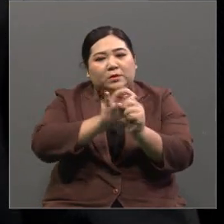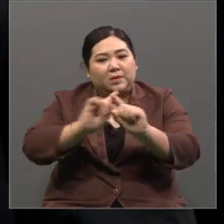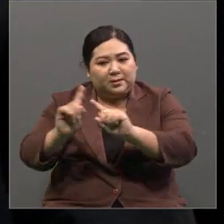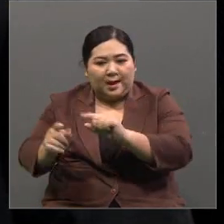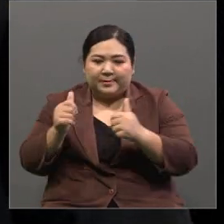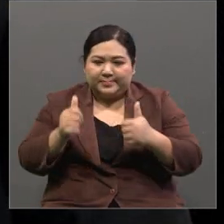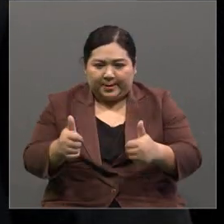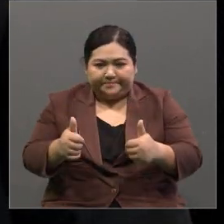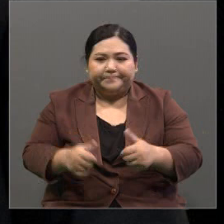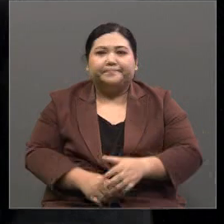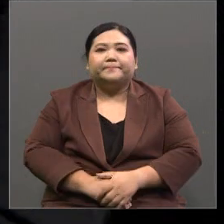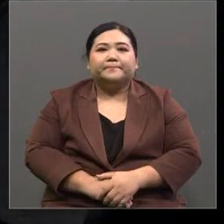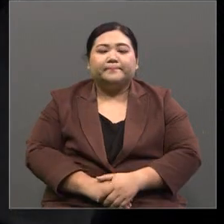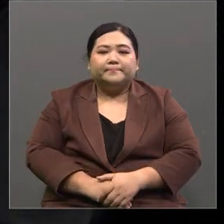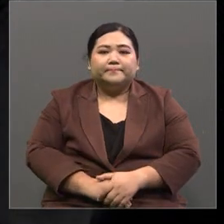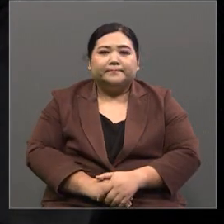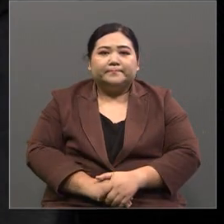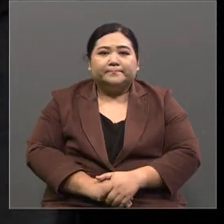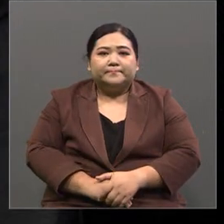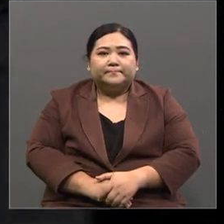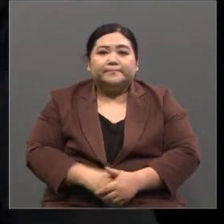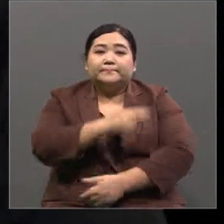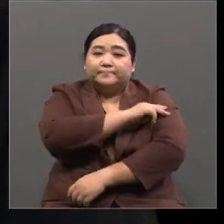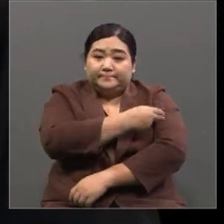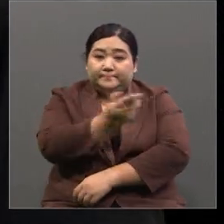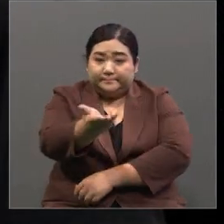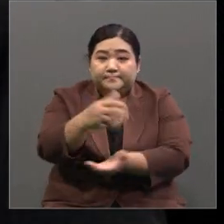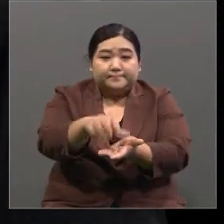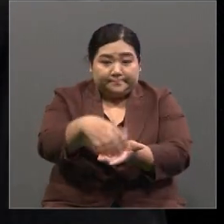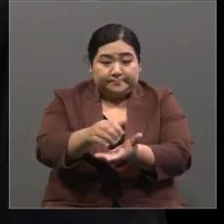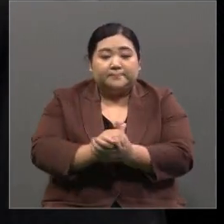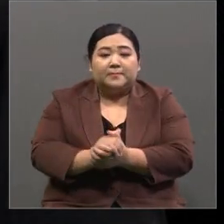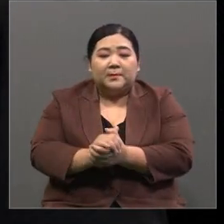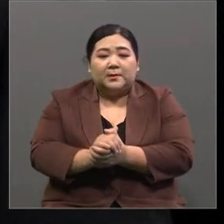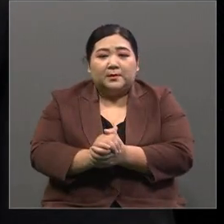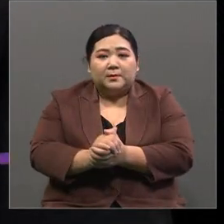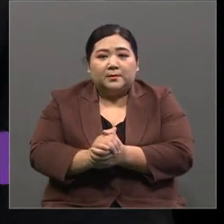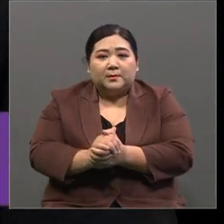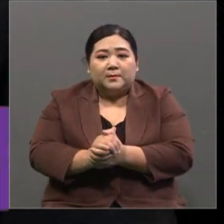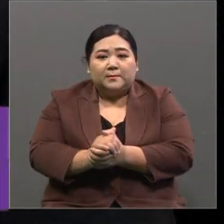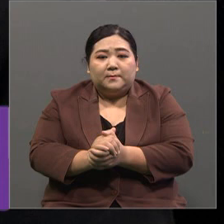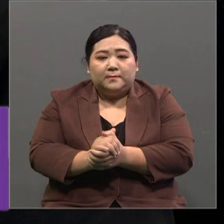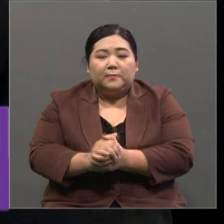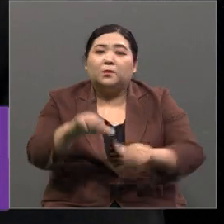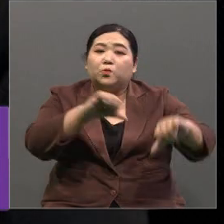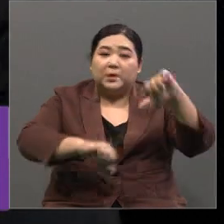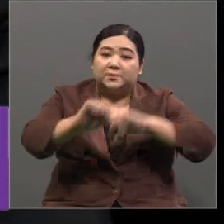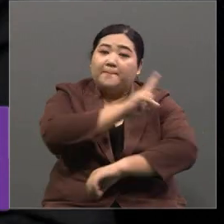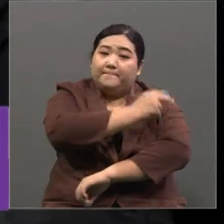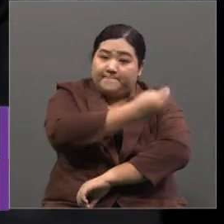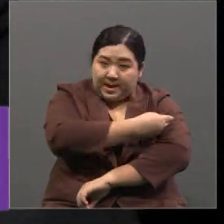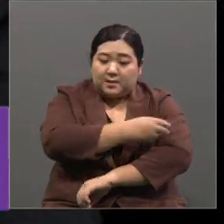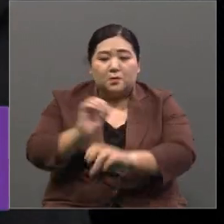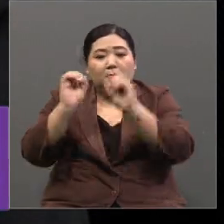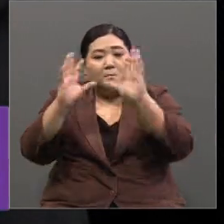ค่ะเอาไปฟังเสียงคุณหมอกันค่ะ อันนี้จากข้อมูลของทั้งในกรมวิทยาศาสตร์การแพทย์แล้วก็จากที่ของอาจ